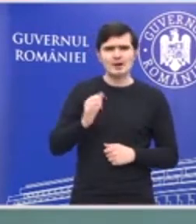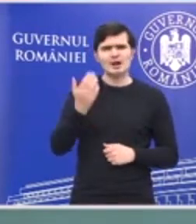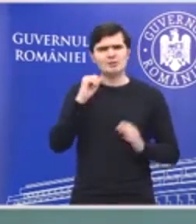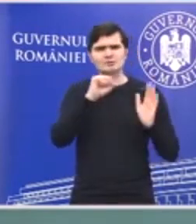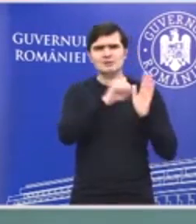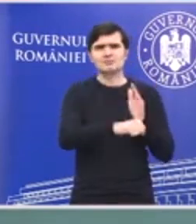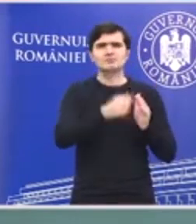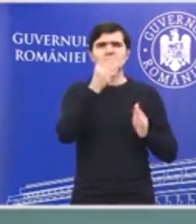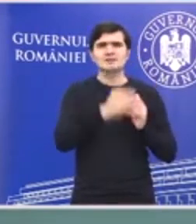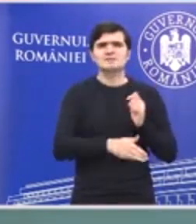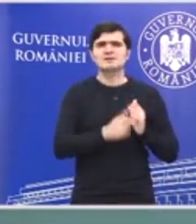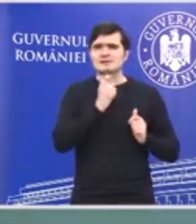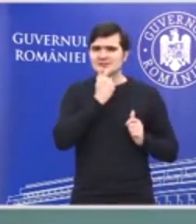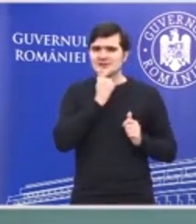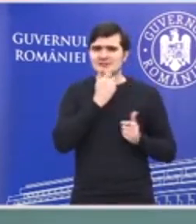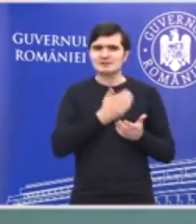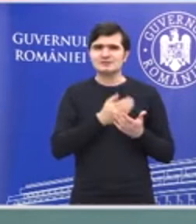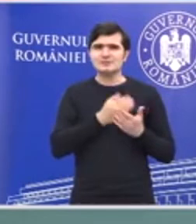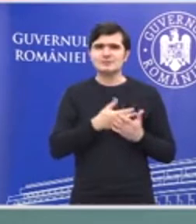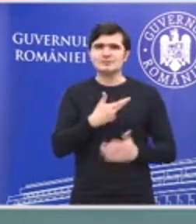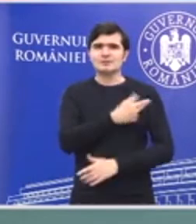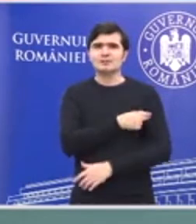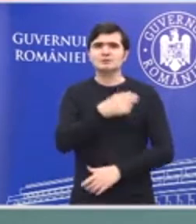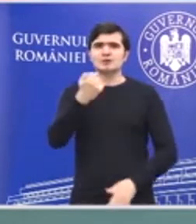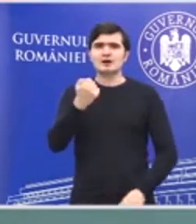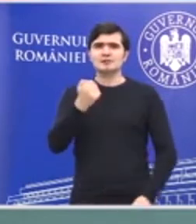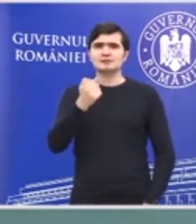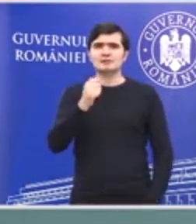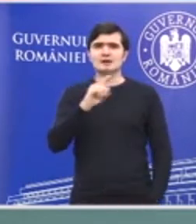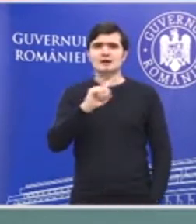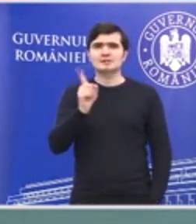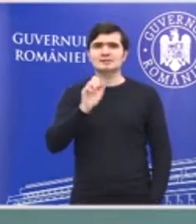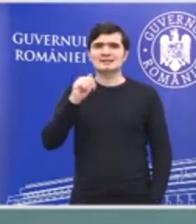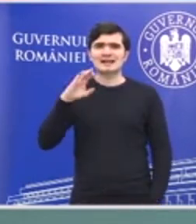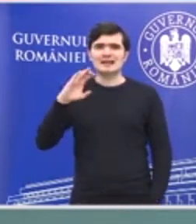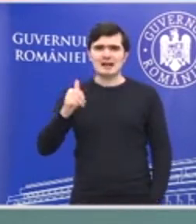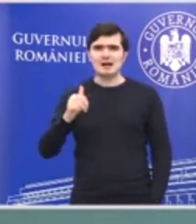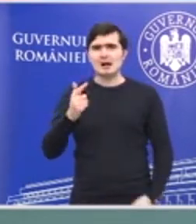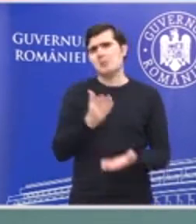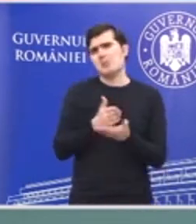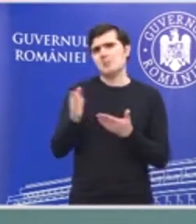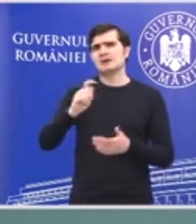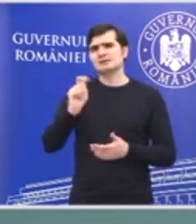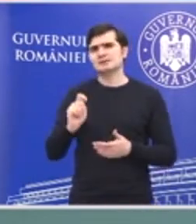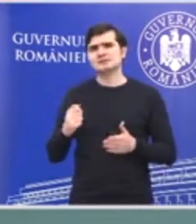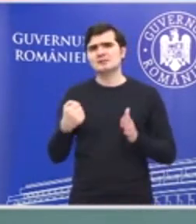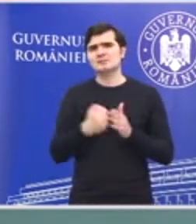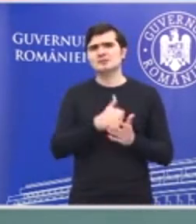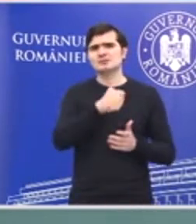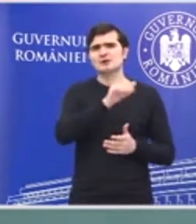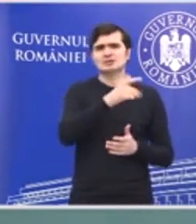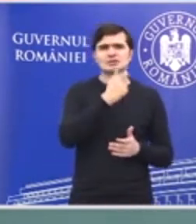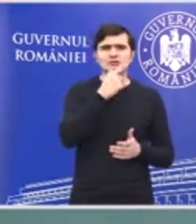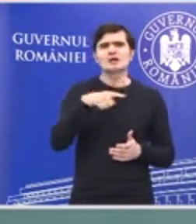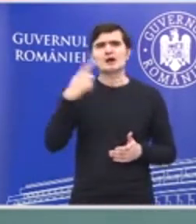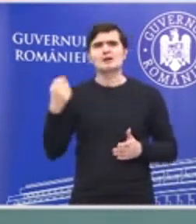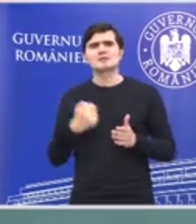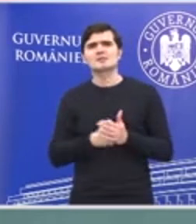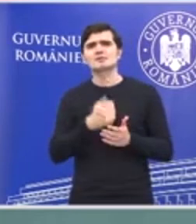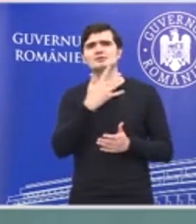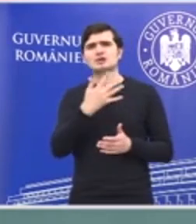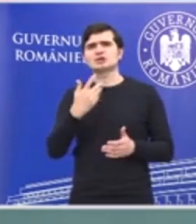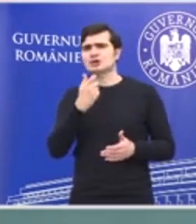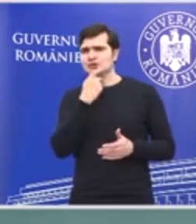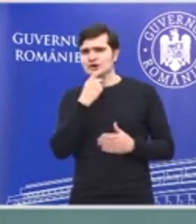o limită de vârstă pentru vaccinarea cu vaccinul de la AstraZeneca. Parte din țări până la 65 de ani, altele până la 55 de ani,